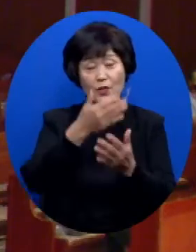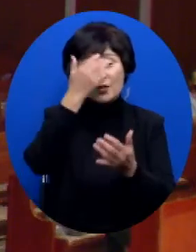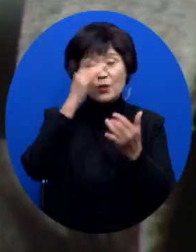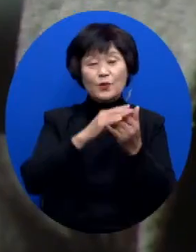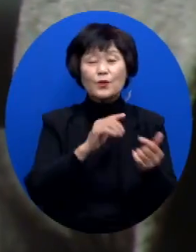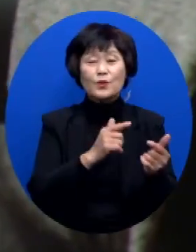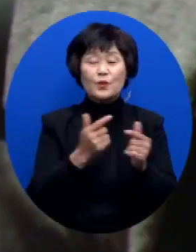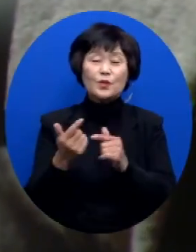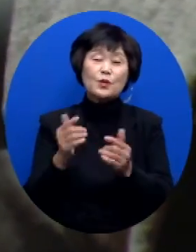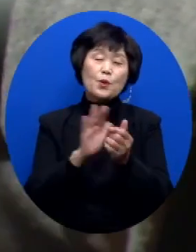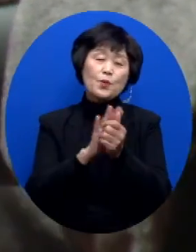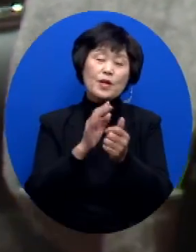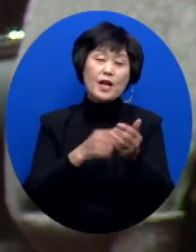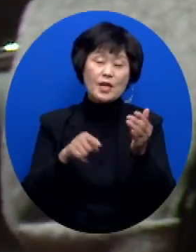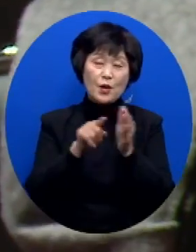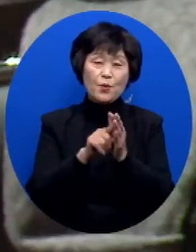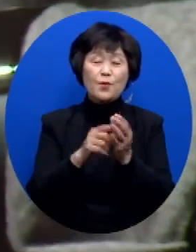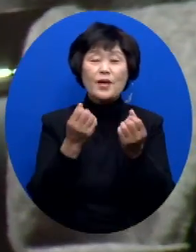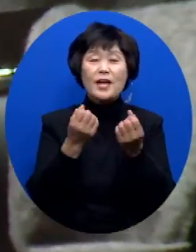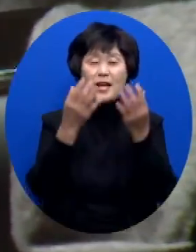마련했다 고 전했습니다